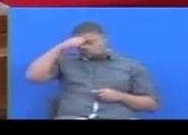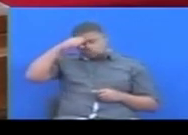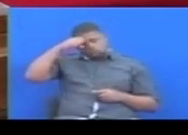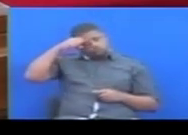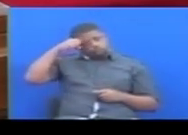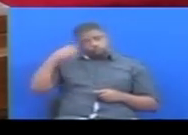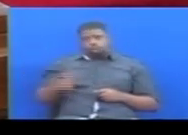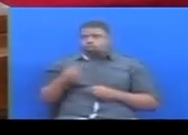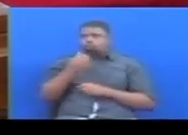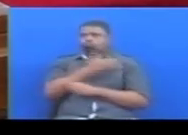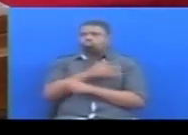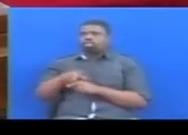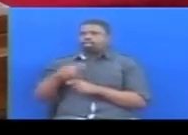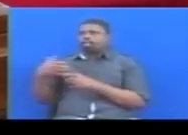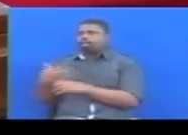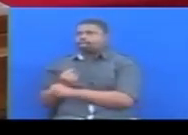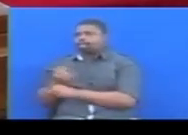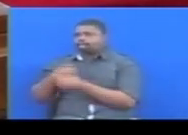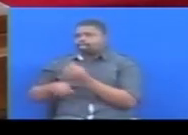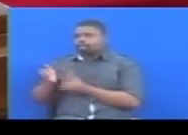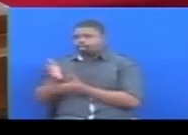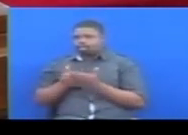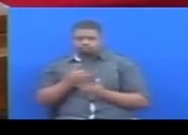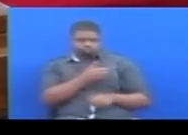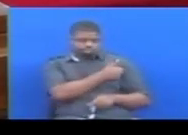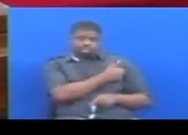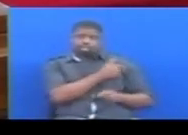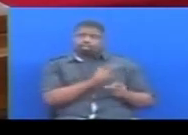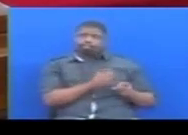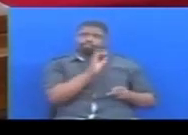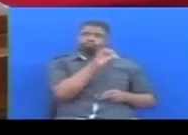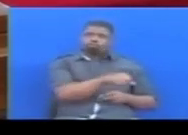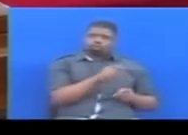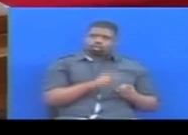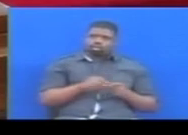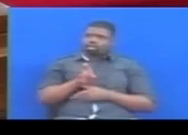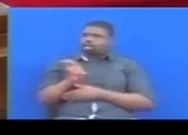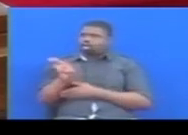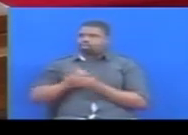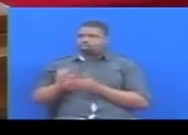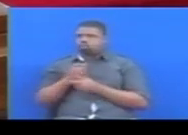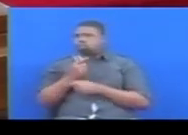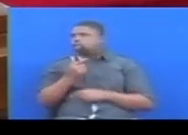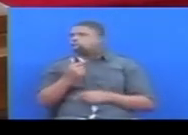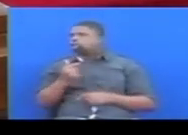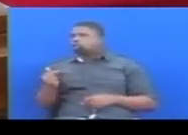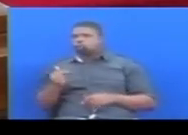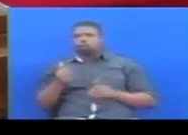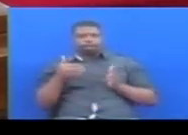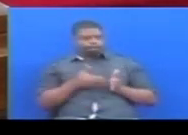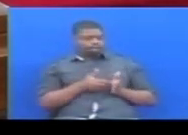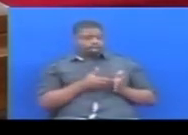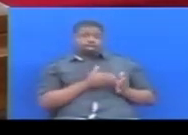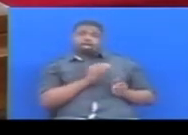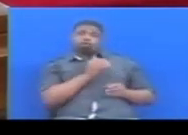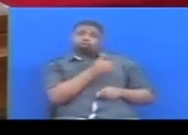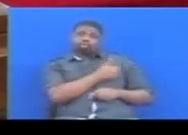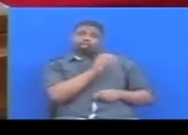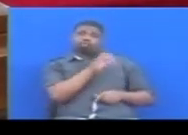hii inapatikana katika baadhi ya hospitali za mikoa na halmashauri tu. Mpaka sasa ni hospitali za mikoa